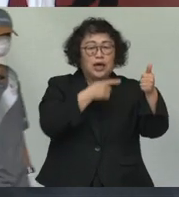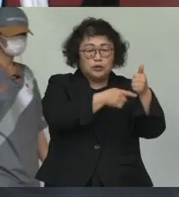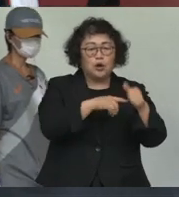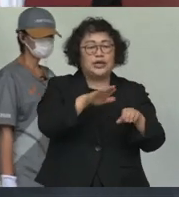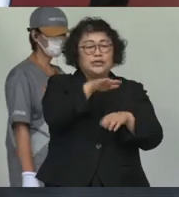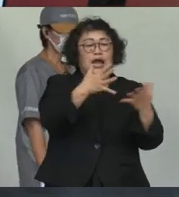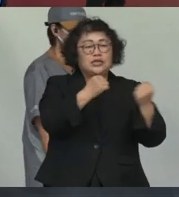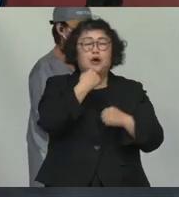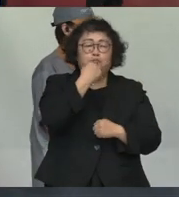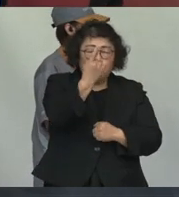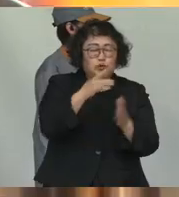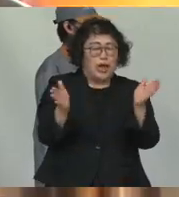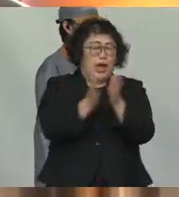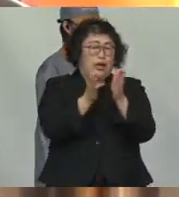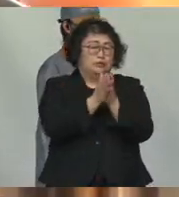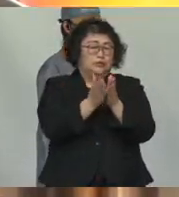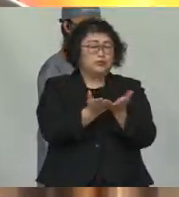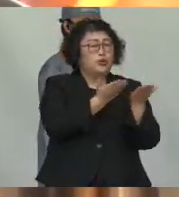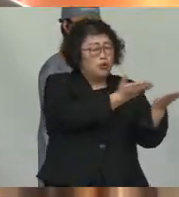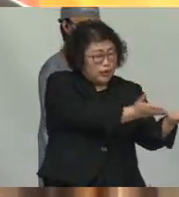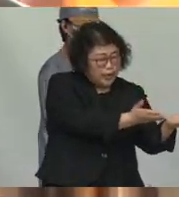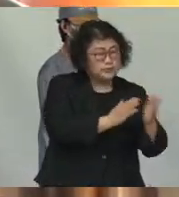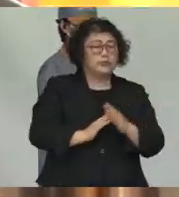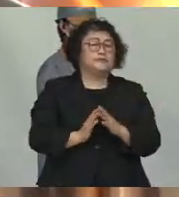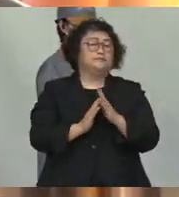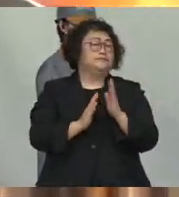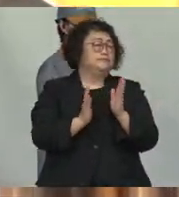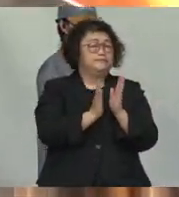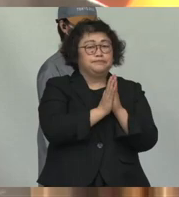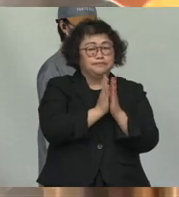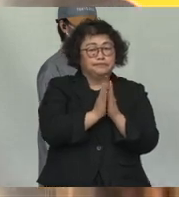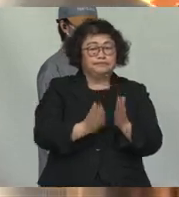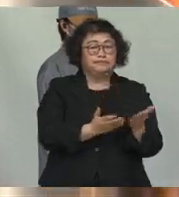二さんに今一度大きな拍手をお願いいたします。